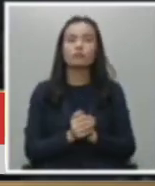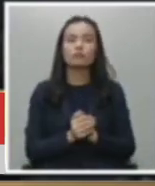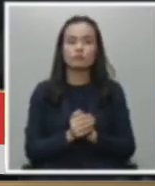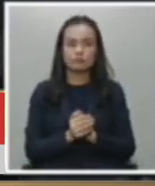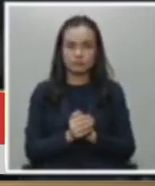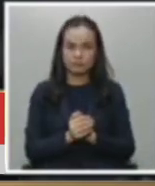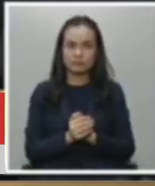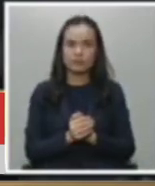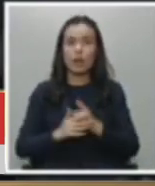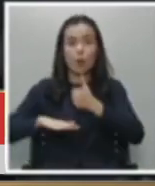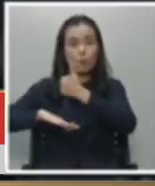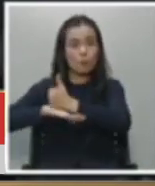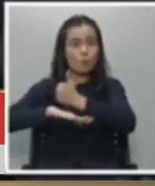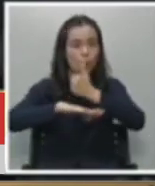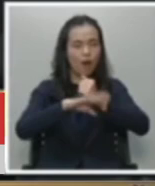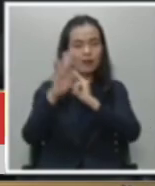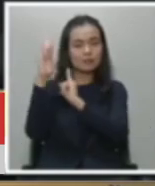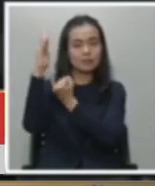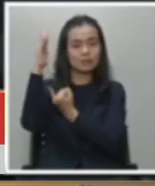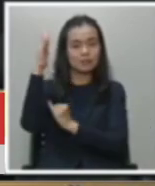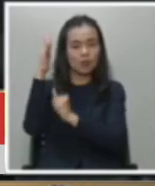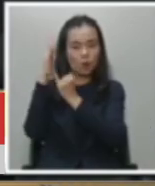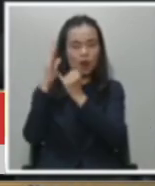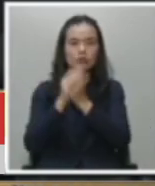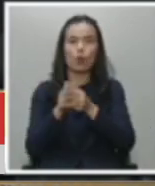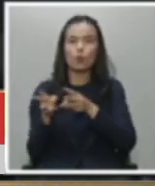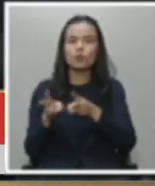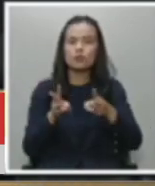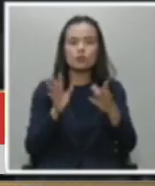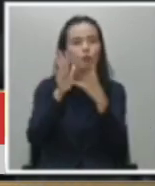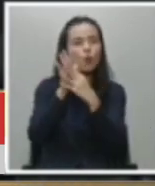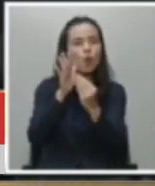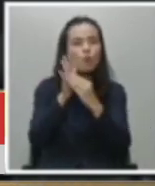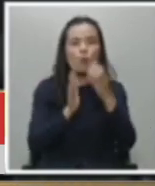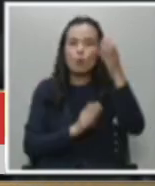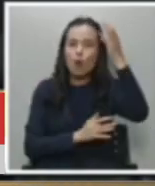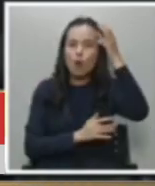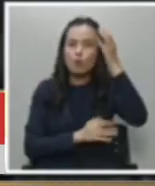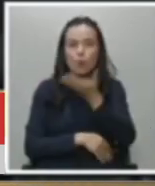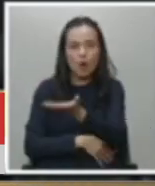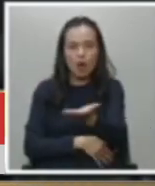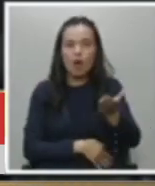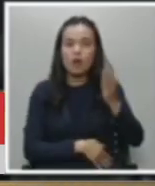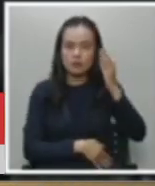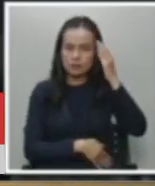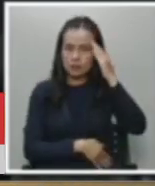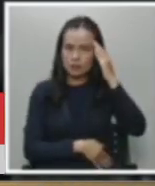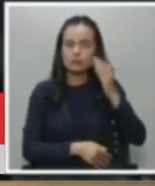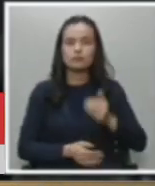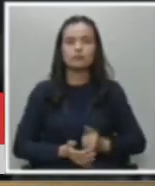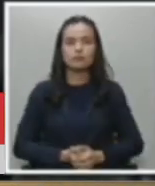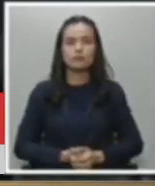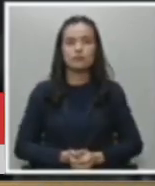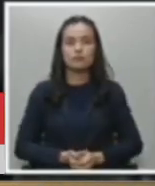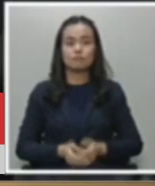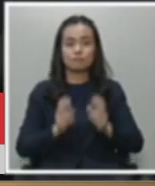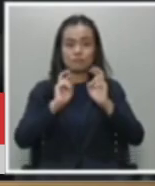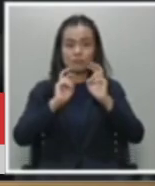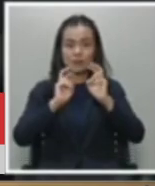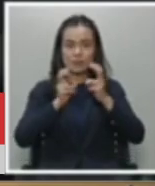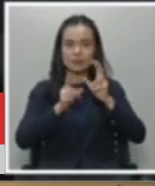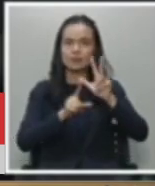จะต้องมีการสร้างการรับรู้ให้ประชาชนได้ทราบโดยทั่วไปครับประเด็นที่